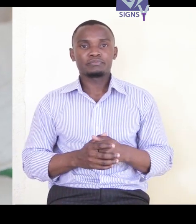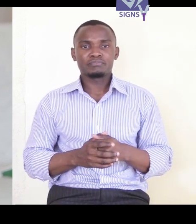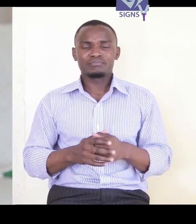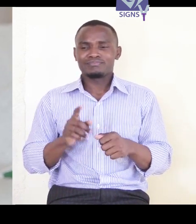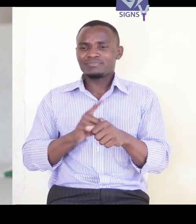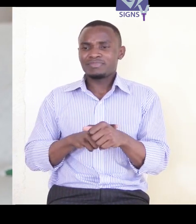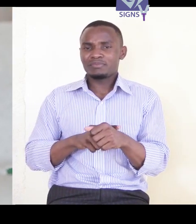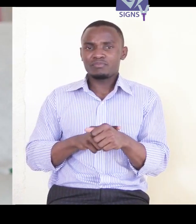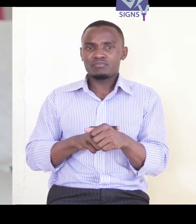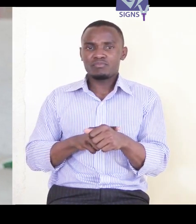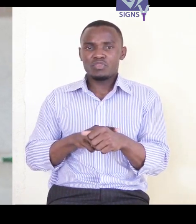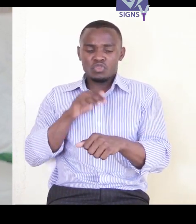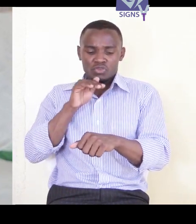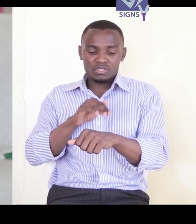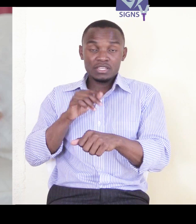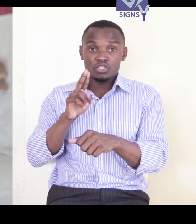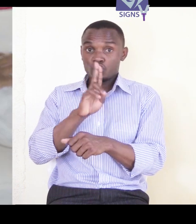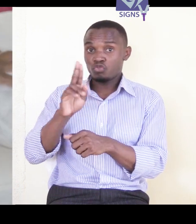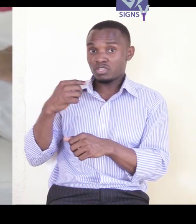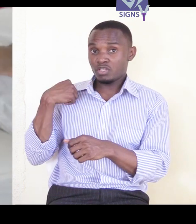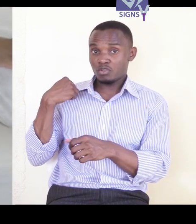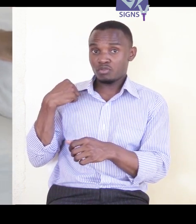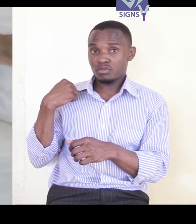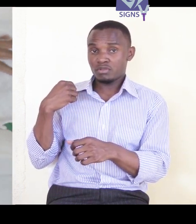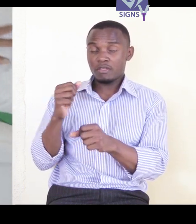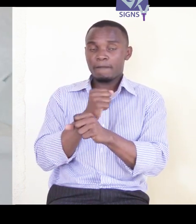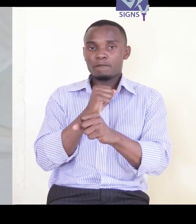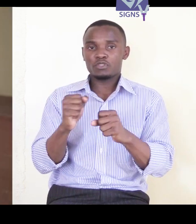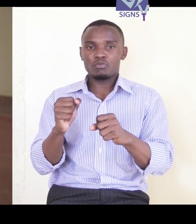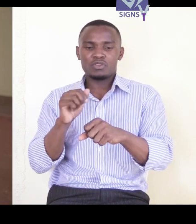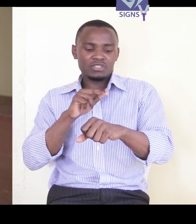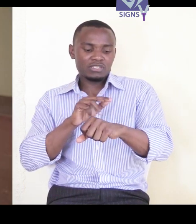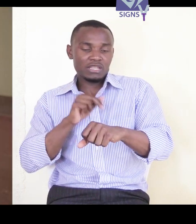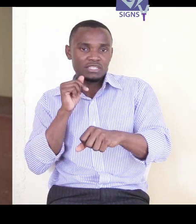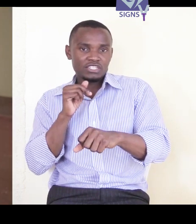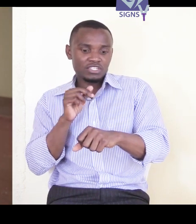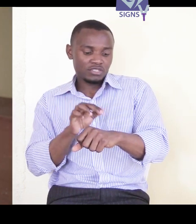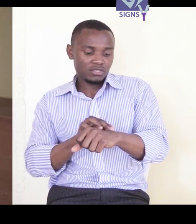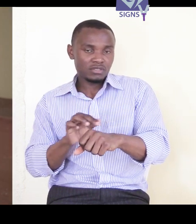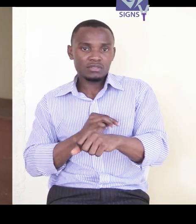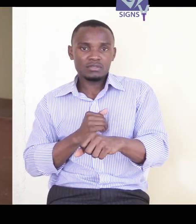Ukishika hiyo mwili na kitambaa, hautashika mwili mwenyewe, hautashika